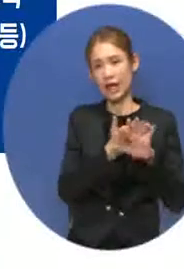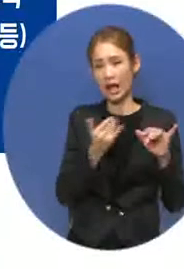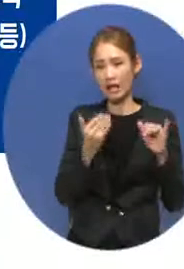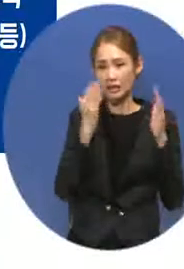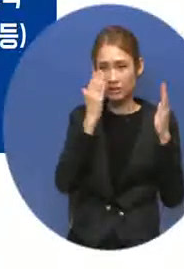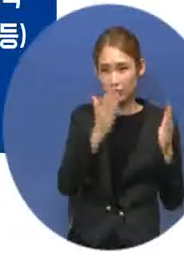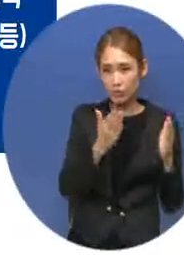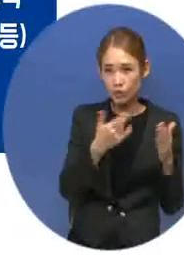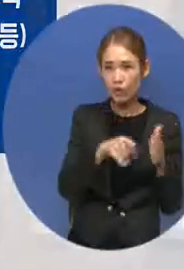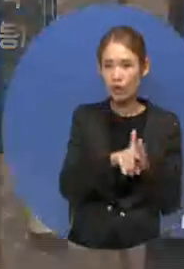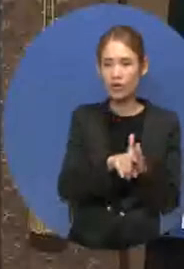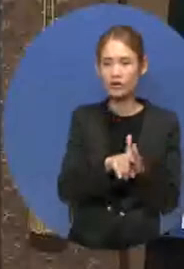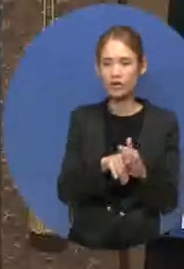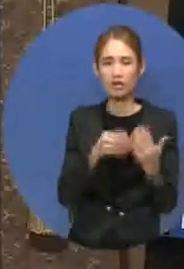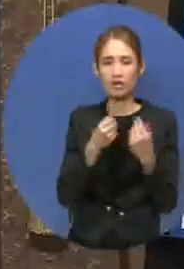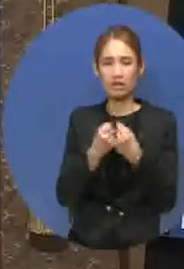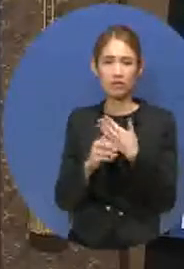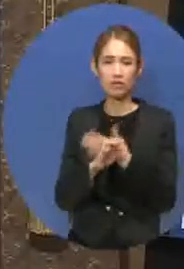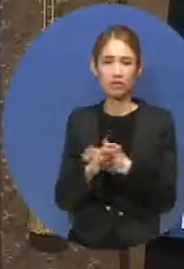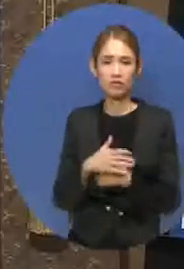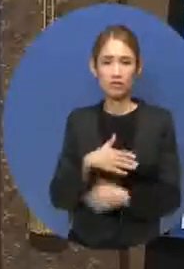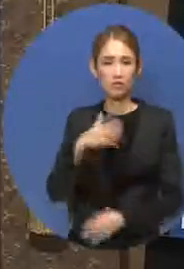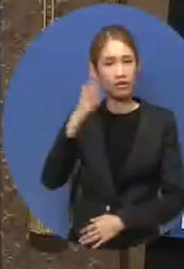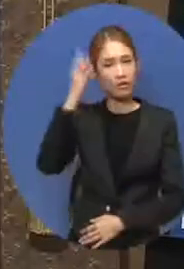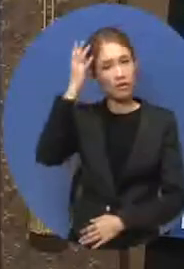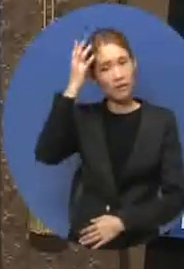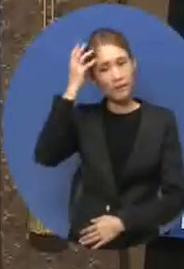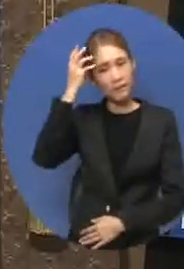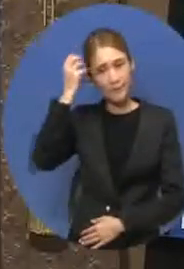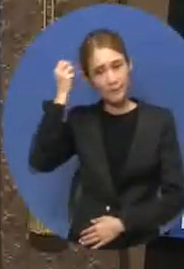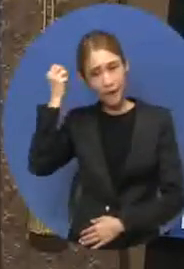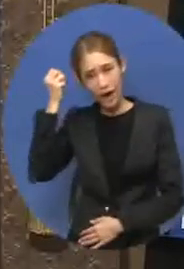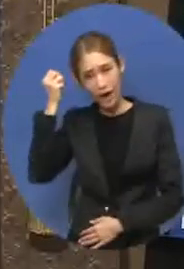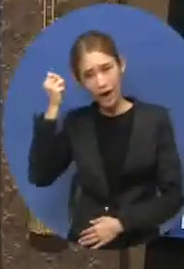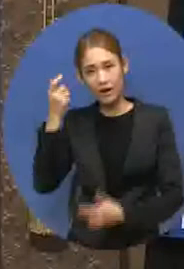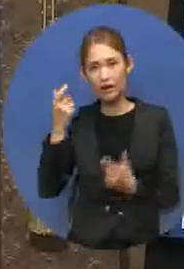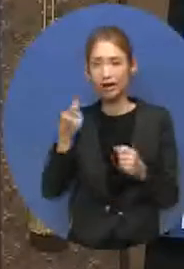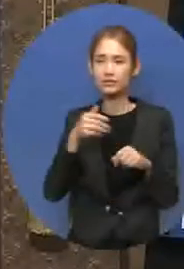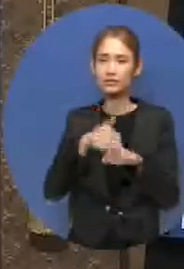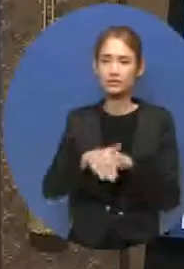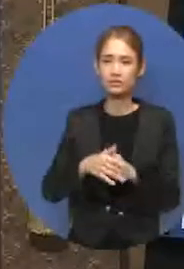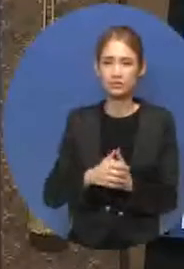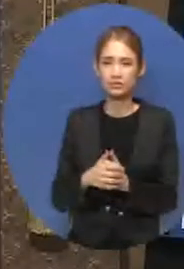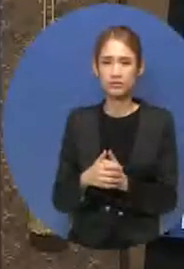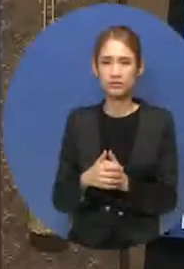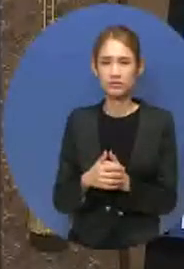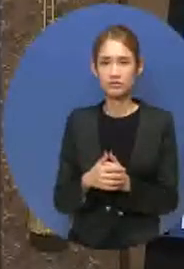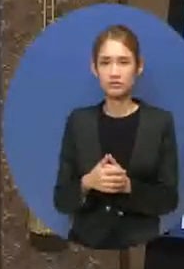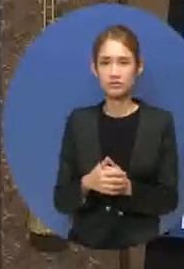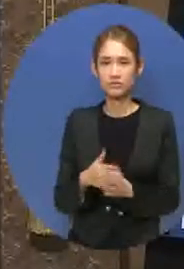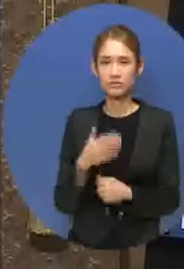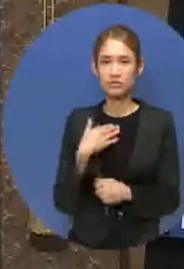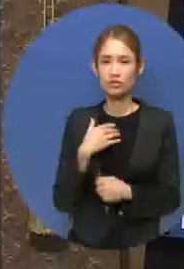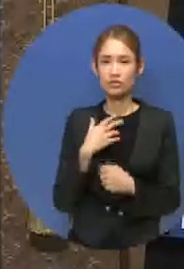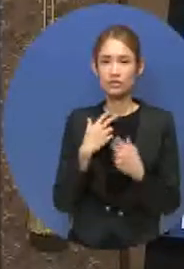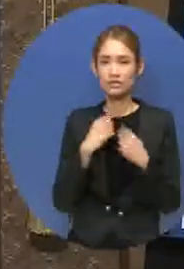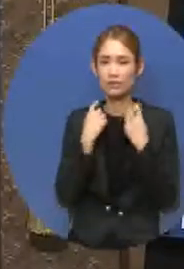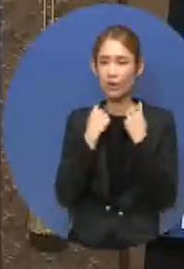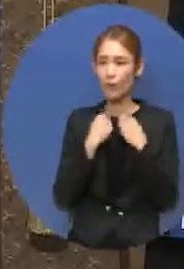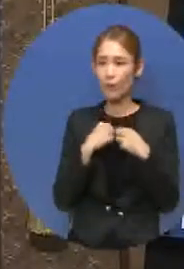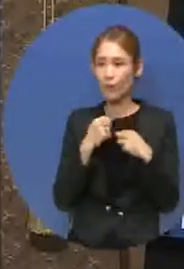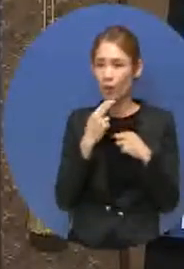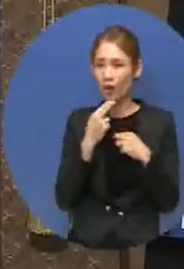할 수도 있습니다. 예를 들면 머리카락을 완전히 잡아챈다거나, 예를 들면 저는 지금 목걸이를 하고 있지